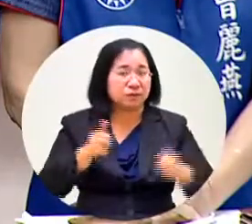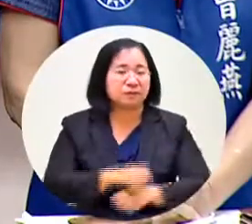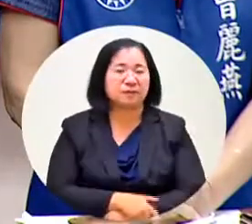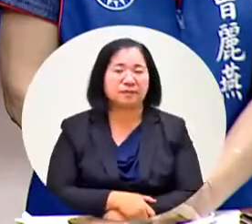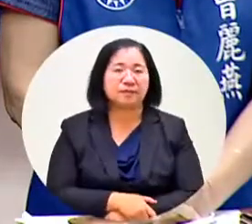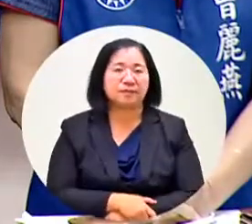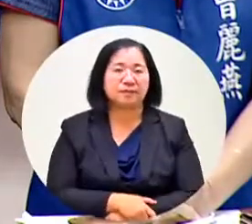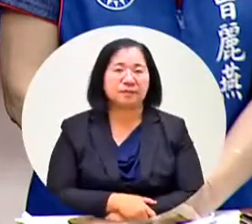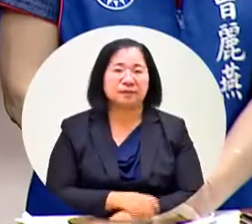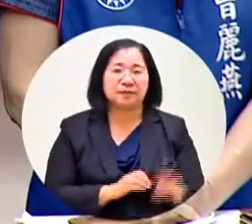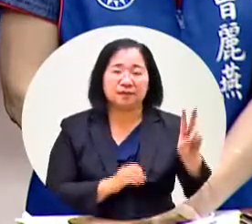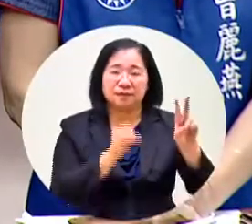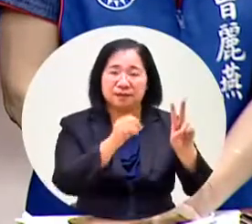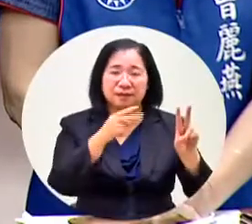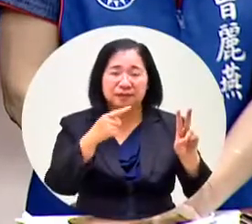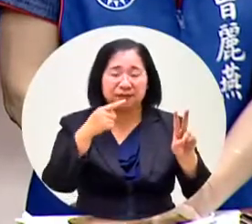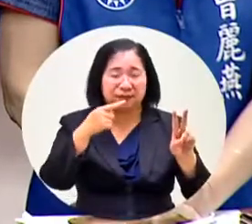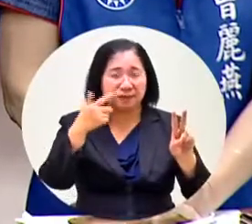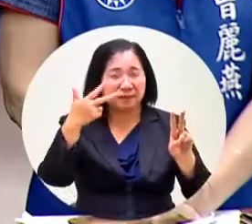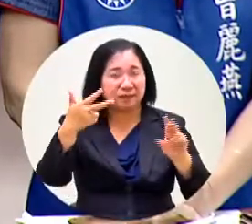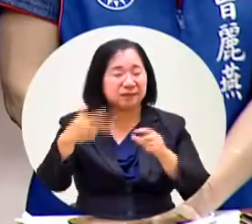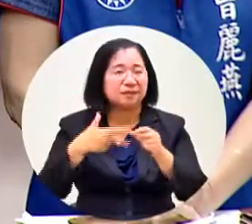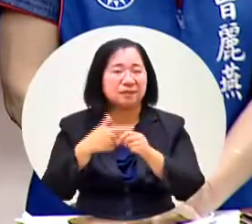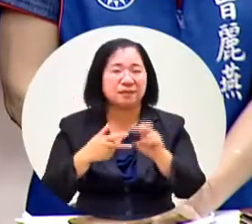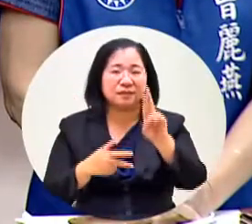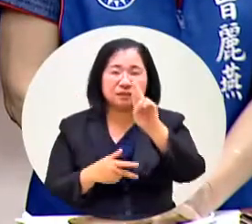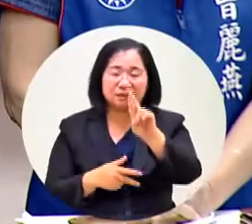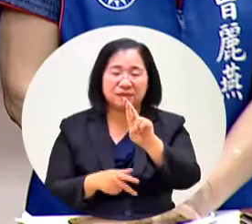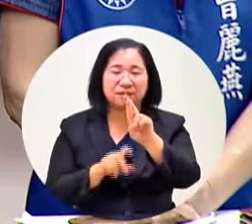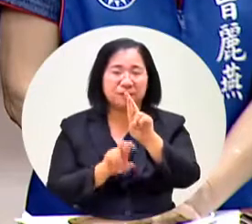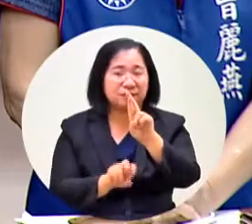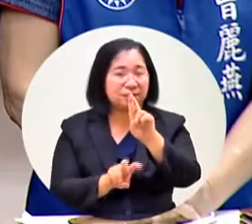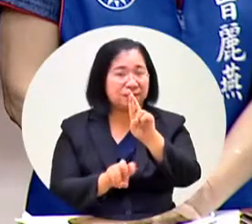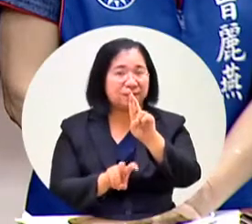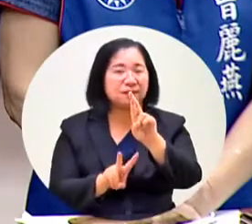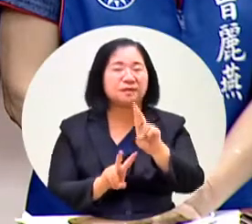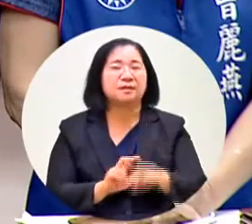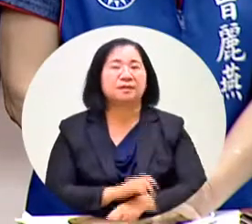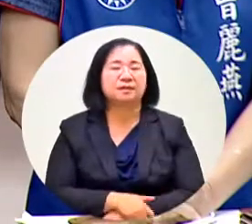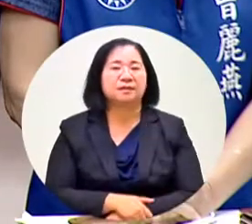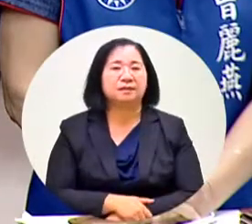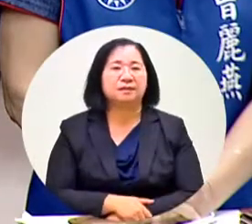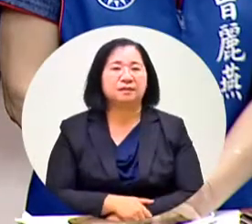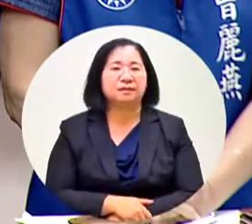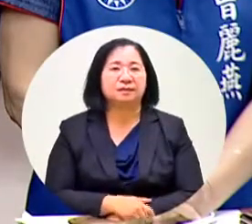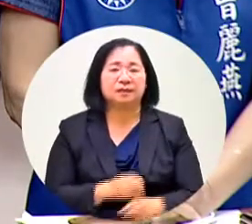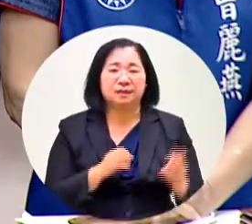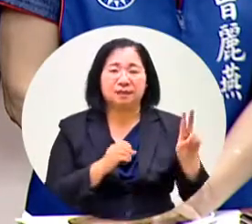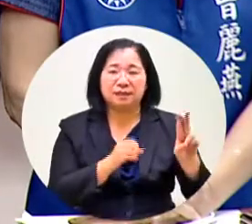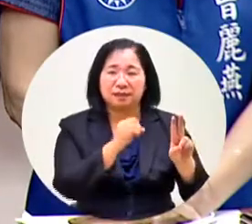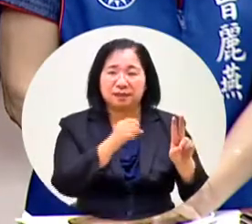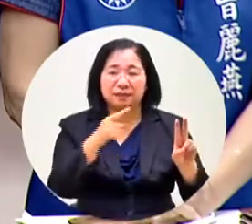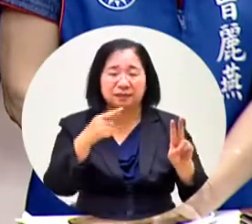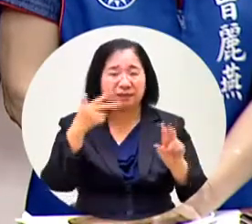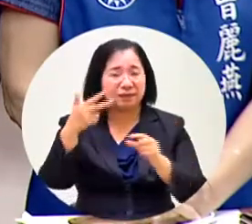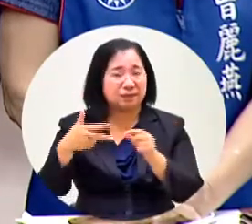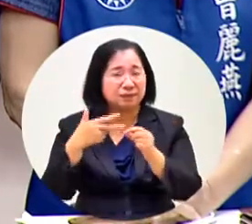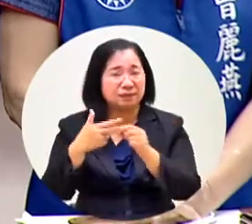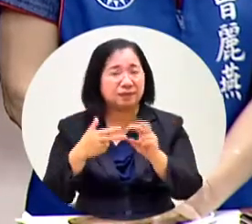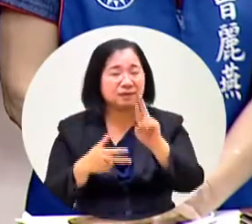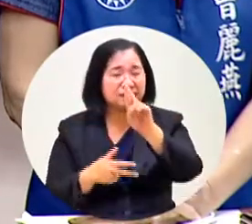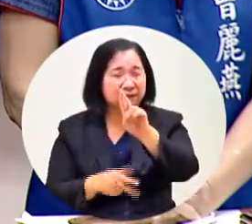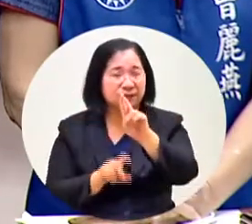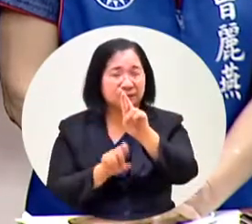哦，我觉得这个问题非常的好，所以呢我今天呢就特别在这个 质询的时候呢，跟大家来讨论一下这个议